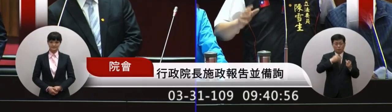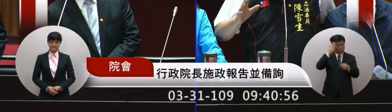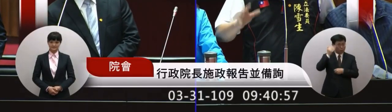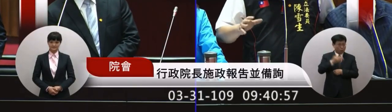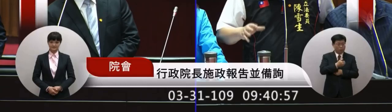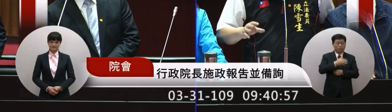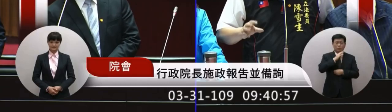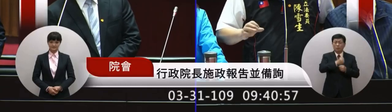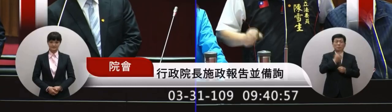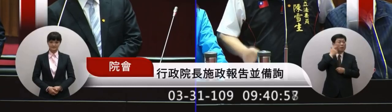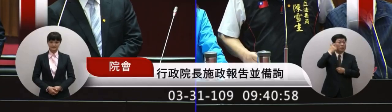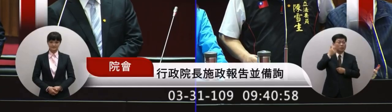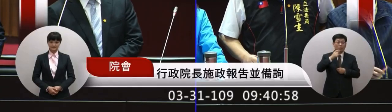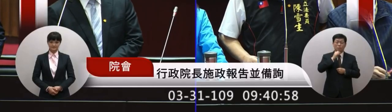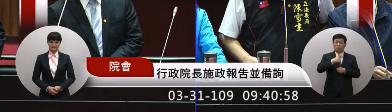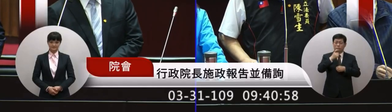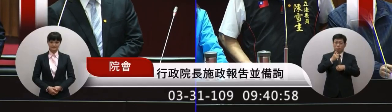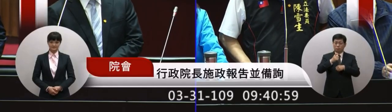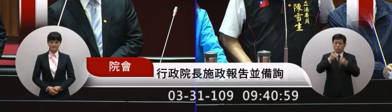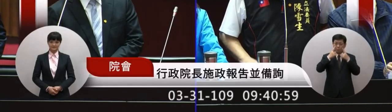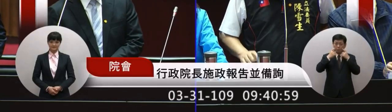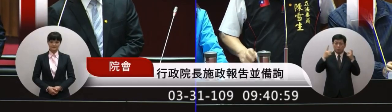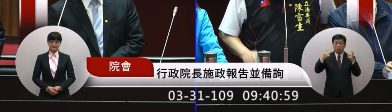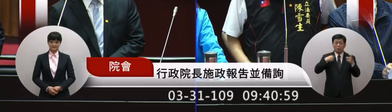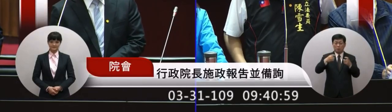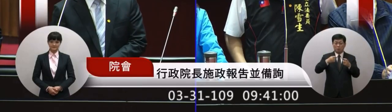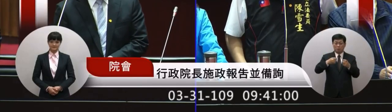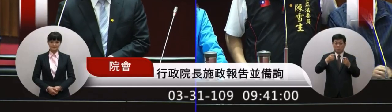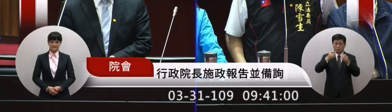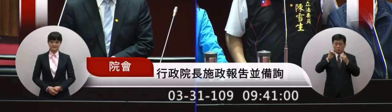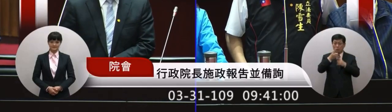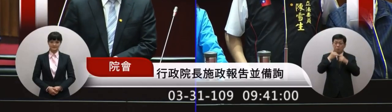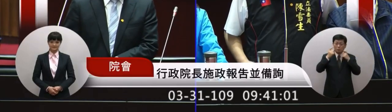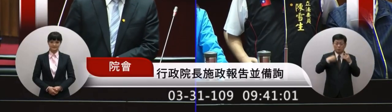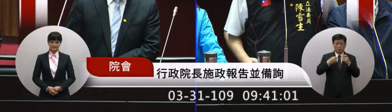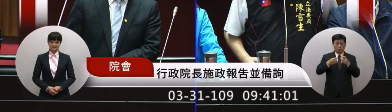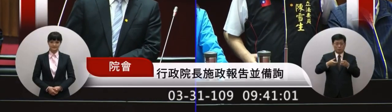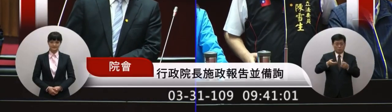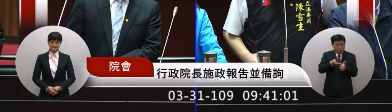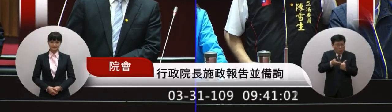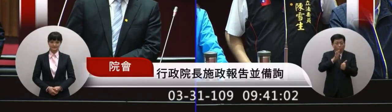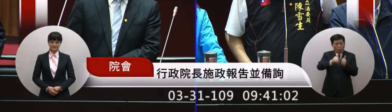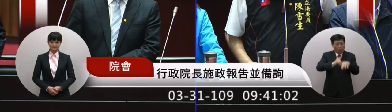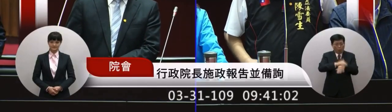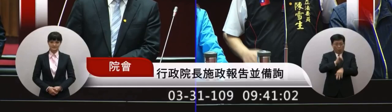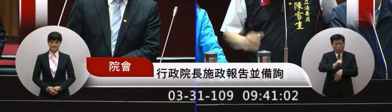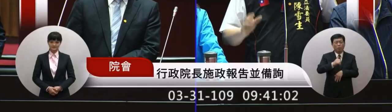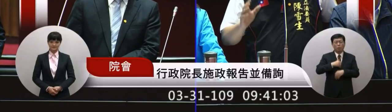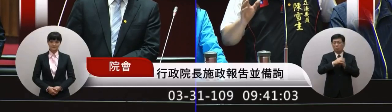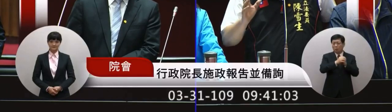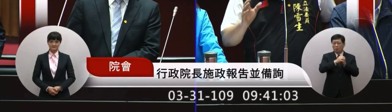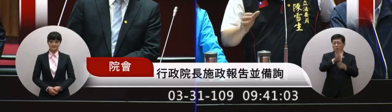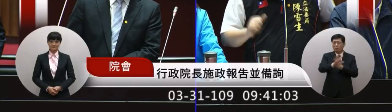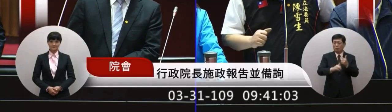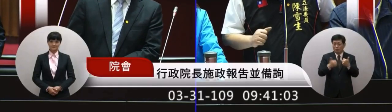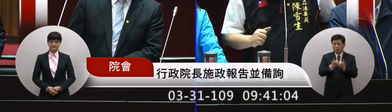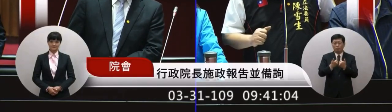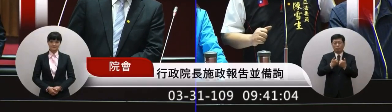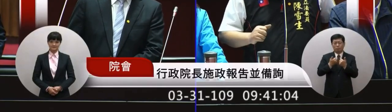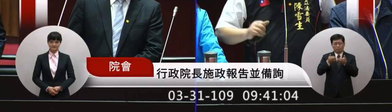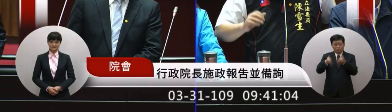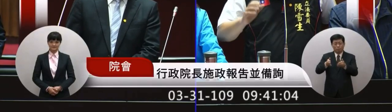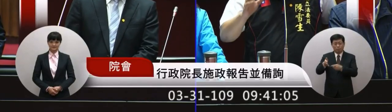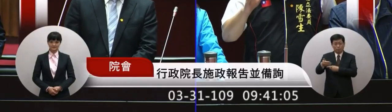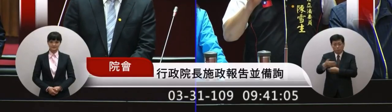希望像马祖啊，龙虾的富裕啊，有一点小小的成果，我拜托农委会啊，在渔业的部分